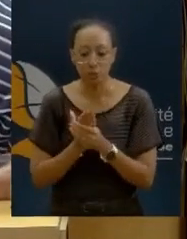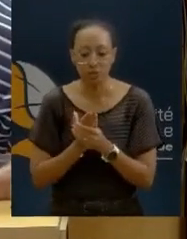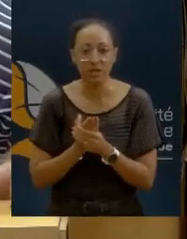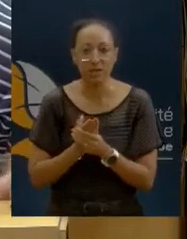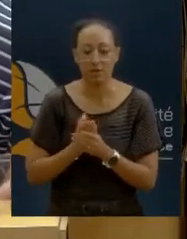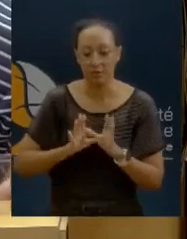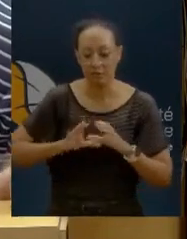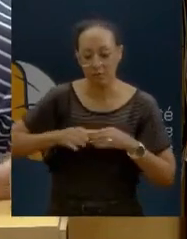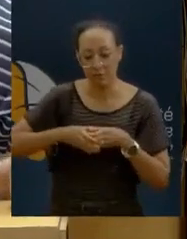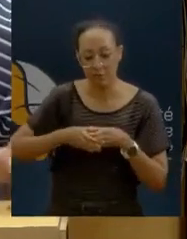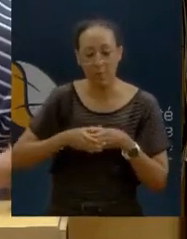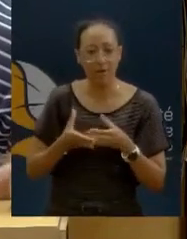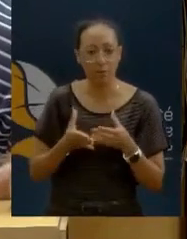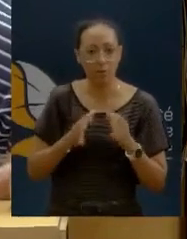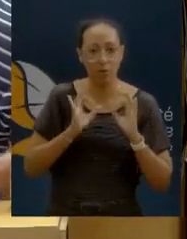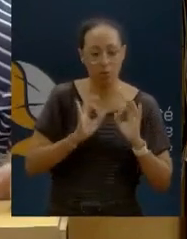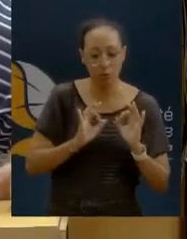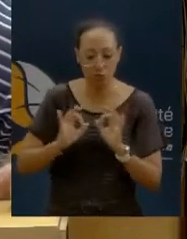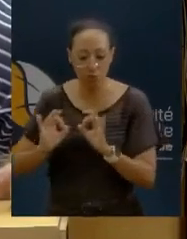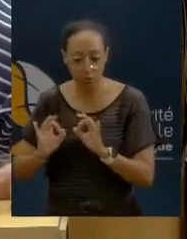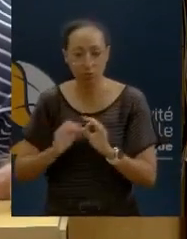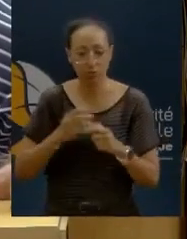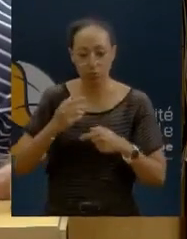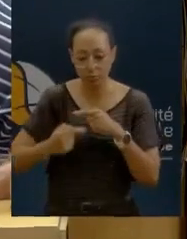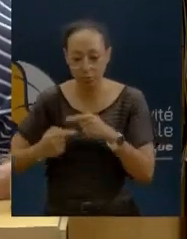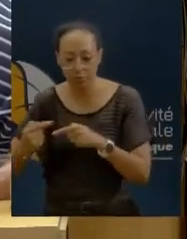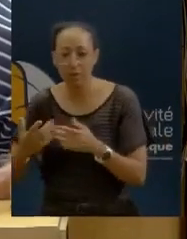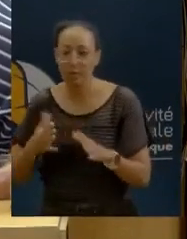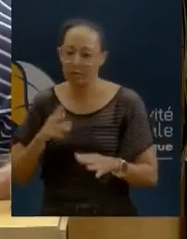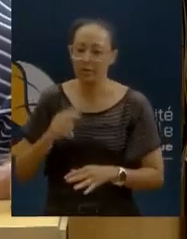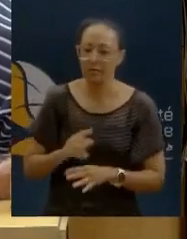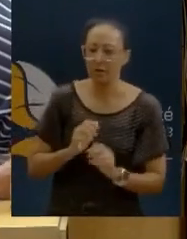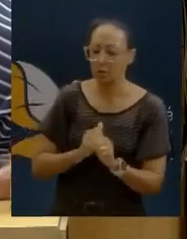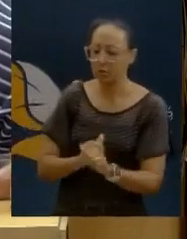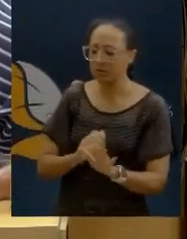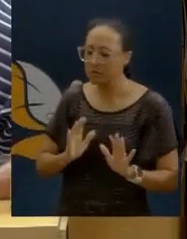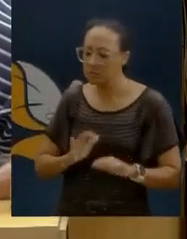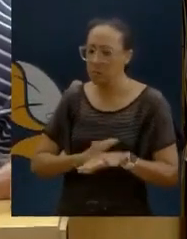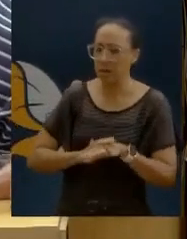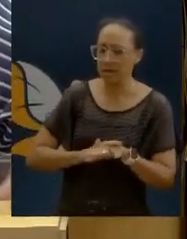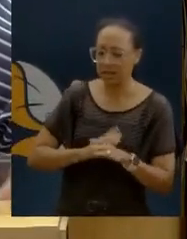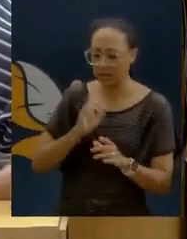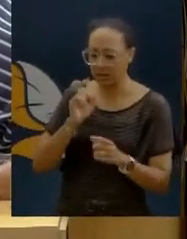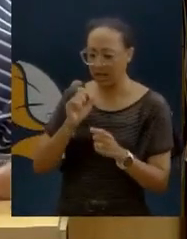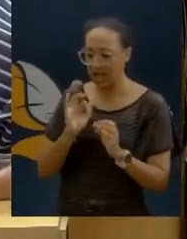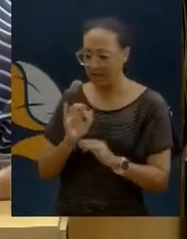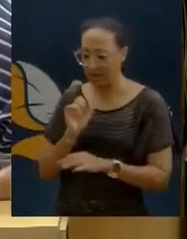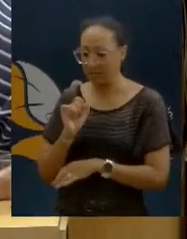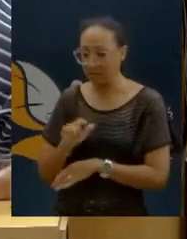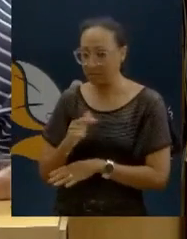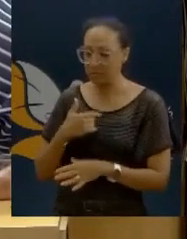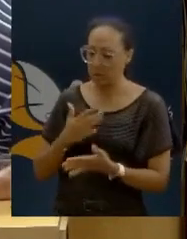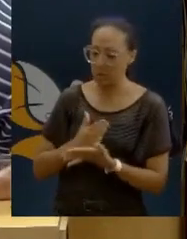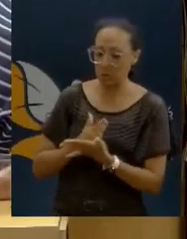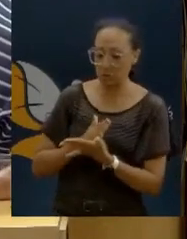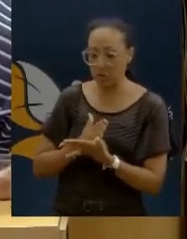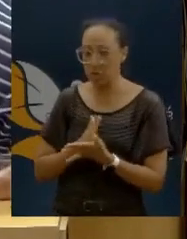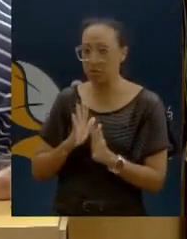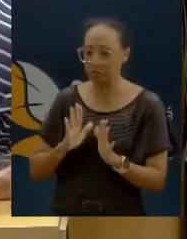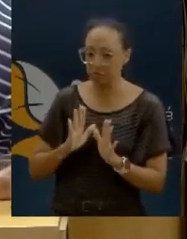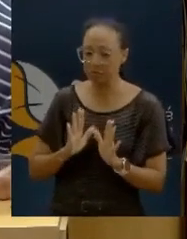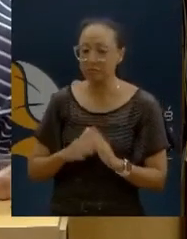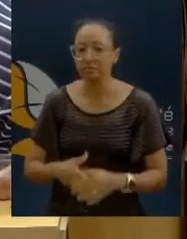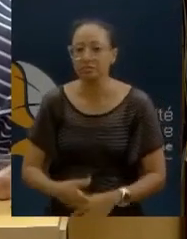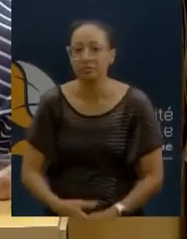sont bien suivis politiquement. J'ai un doute sur le suivi politique de la politique de formation. J'ai un doute là-dessus.